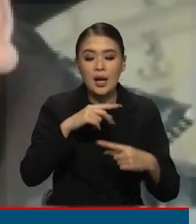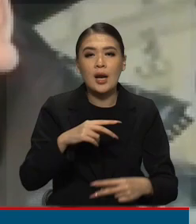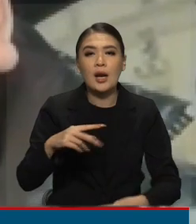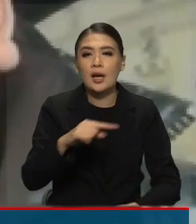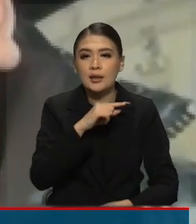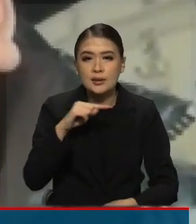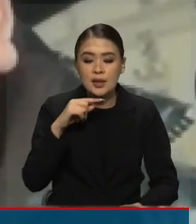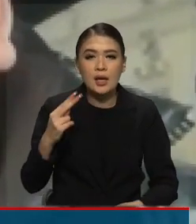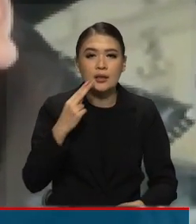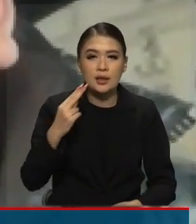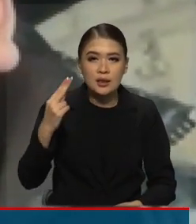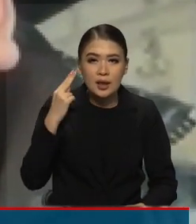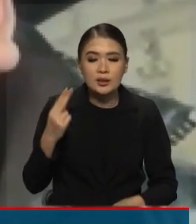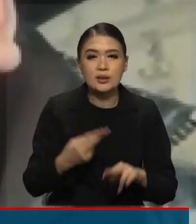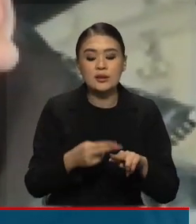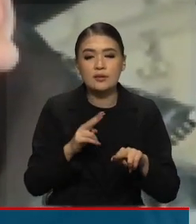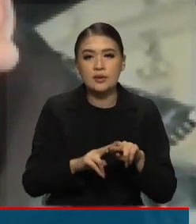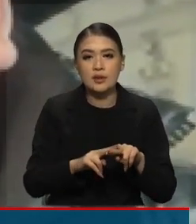китайцев,